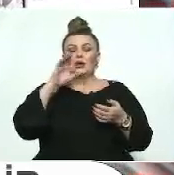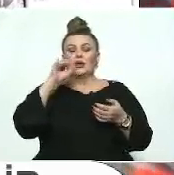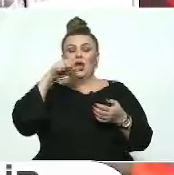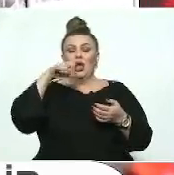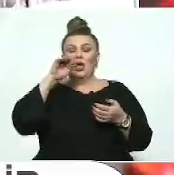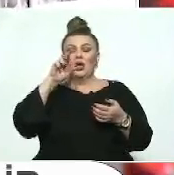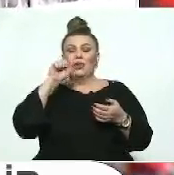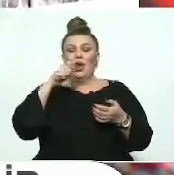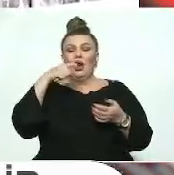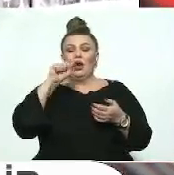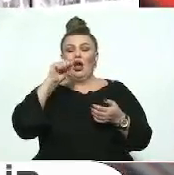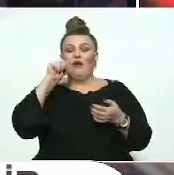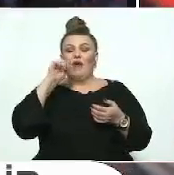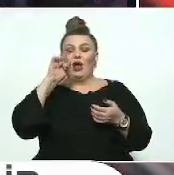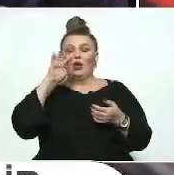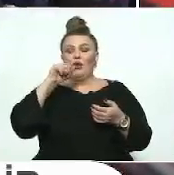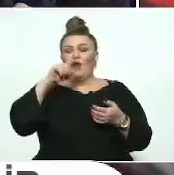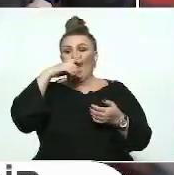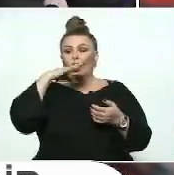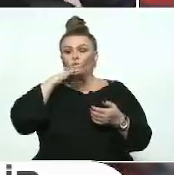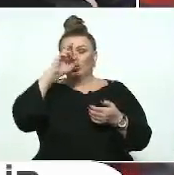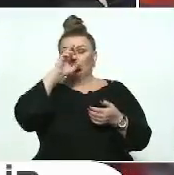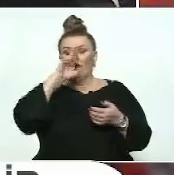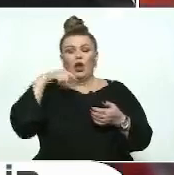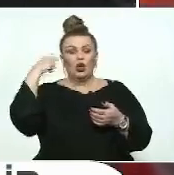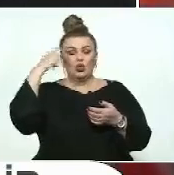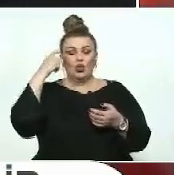Rusiya Dövlət Dumasında oldu və